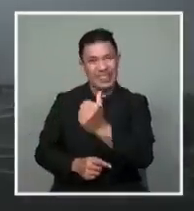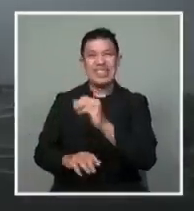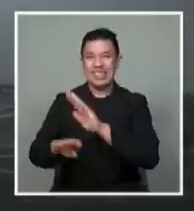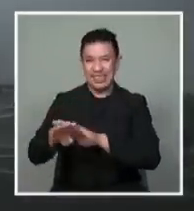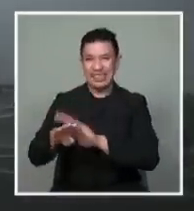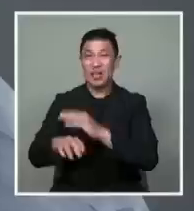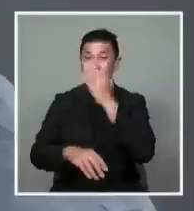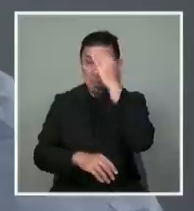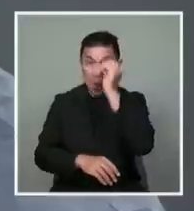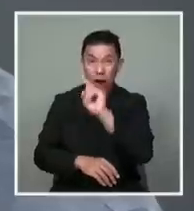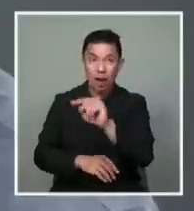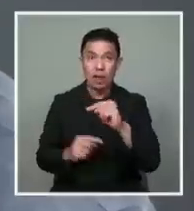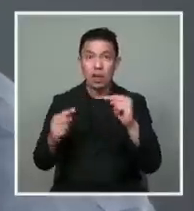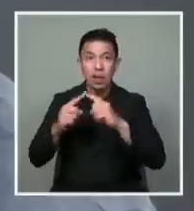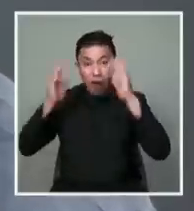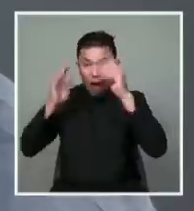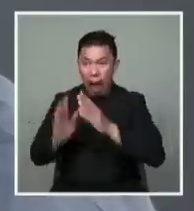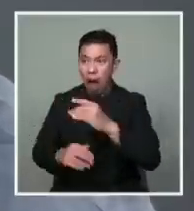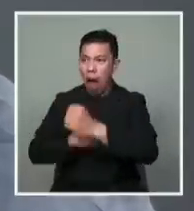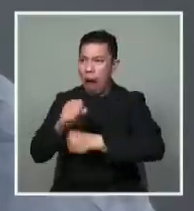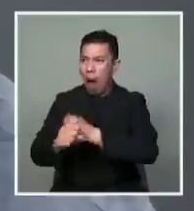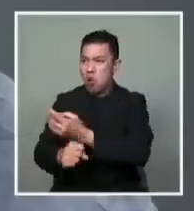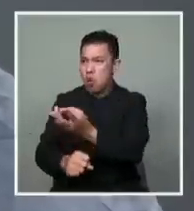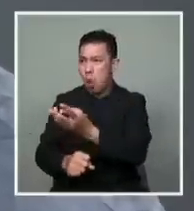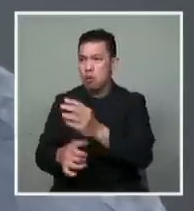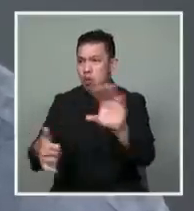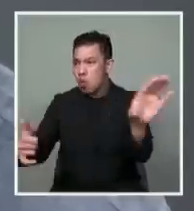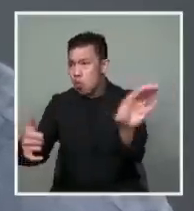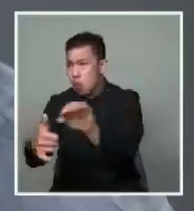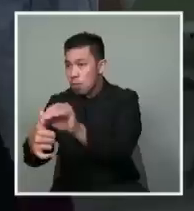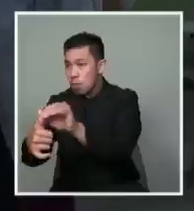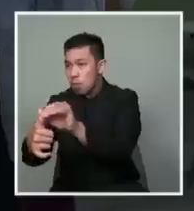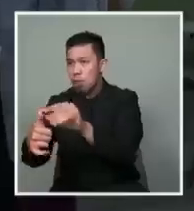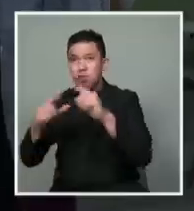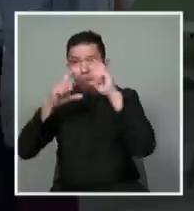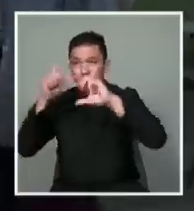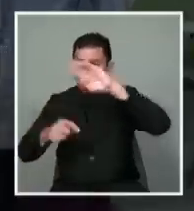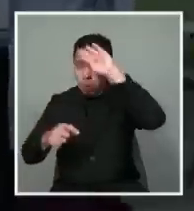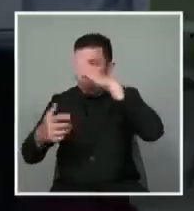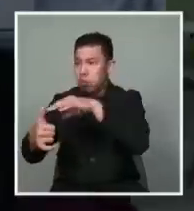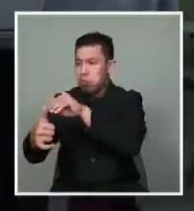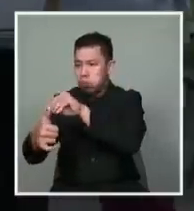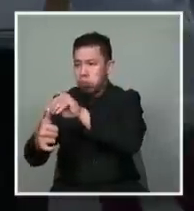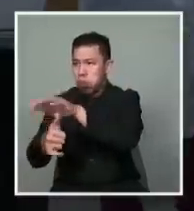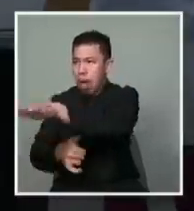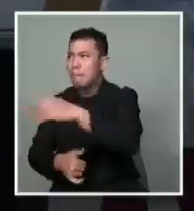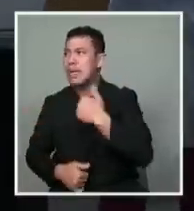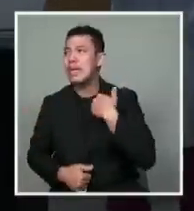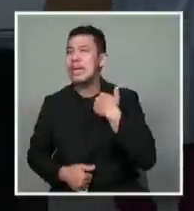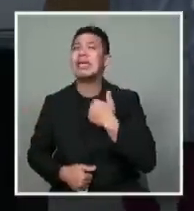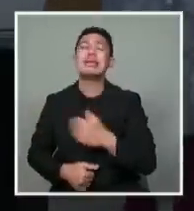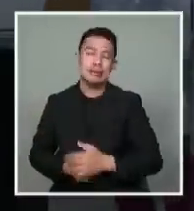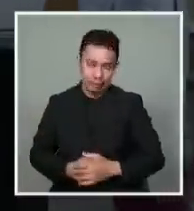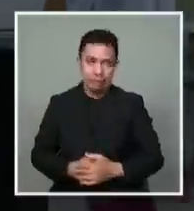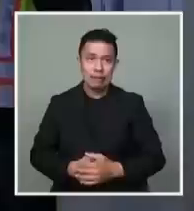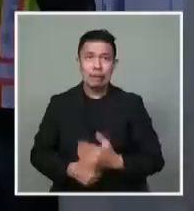ยค่ะโดยเฉพาะการสุมสิงกับคนที่อายุน้อยที่อาจจะติดเชื้อแต่ไม่แสดงอาการแต่ว่าแพร่เชื้อให้คนอื่นไปเรียบร้อยแล้วซึ่งดร.เดโบราห์เบิ